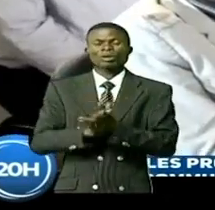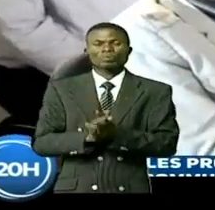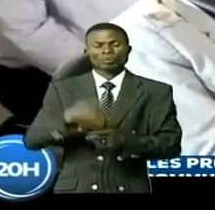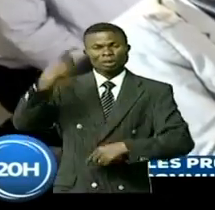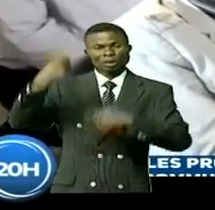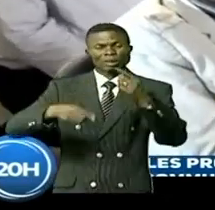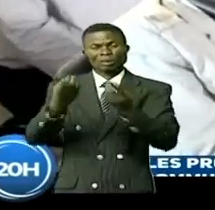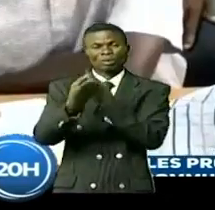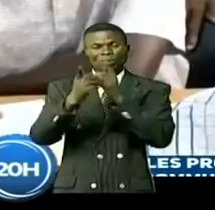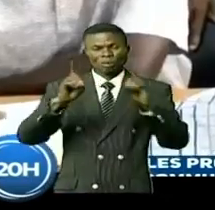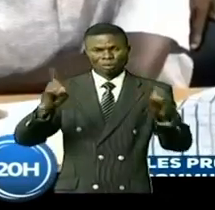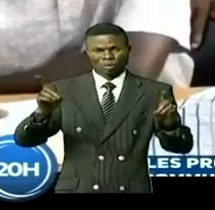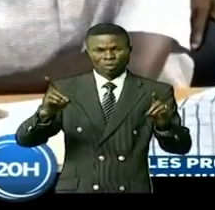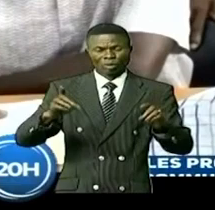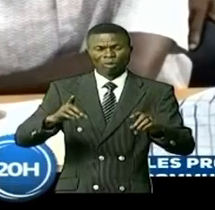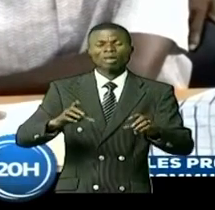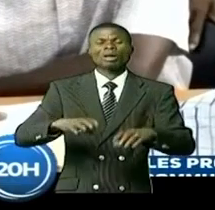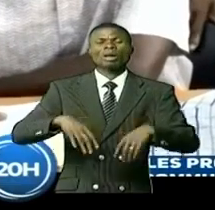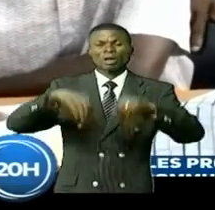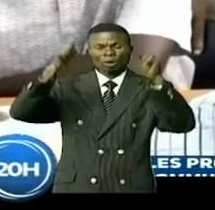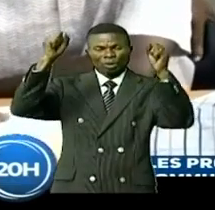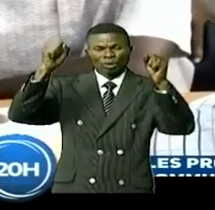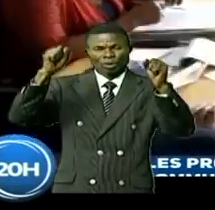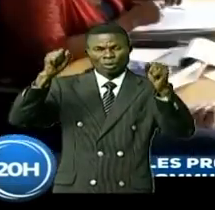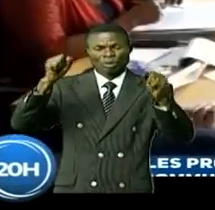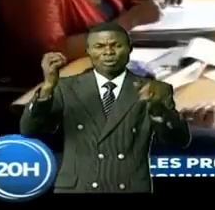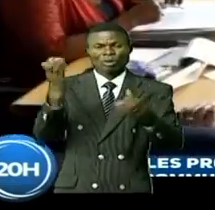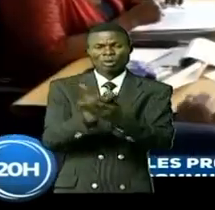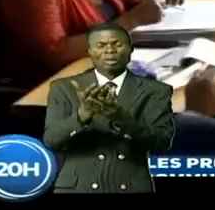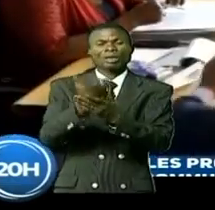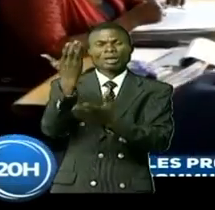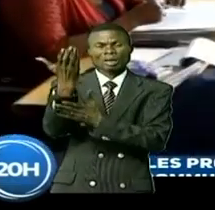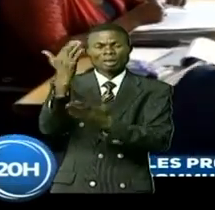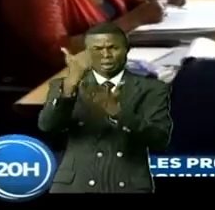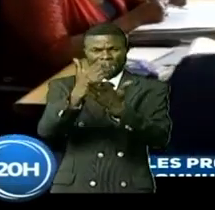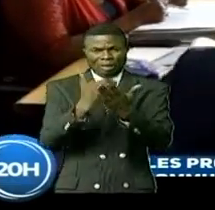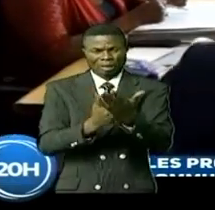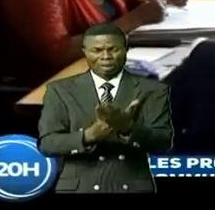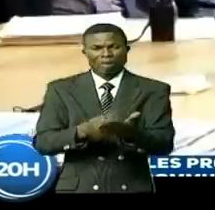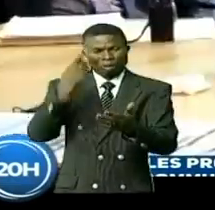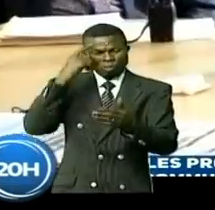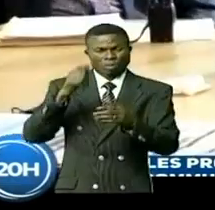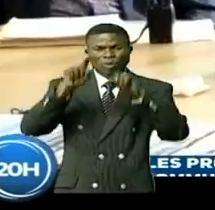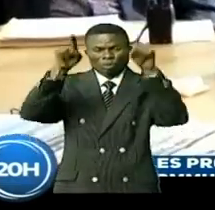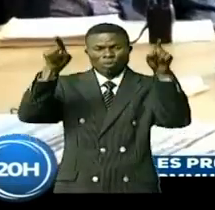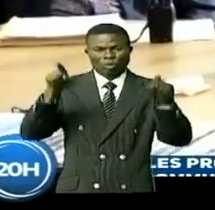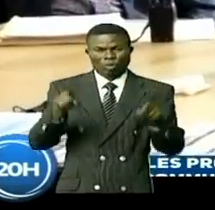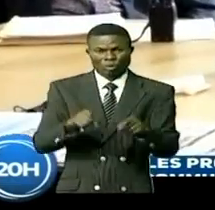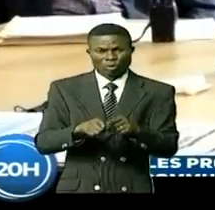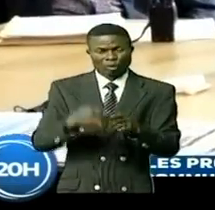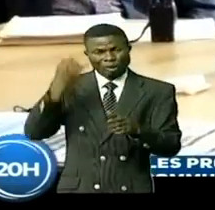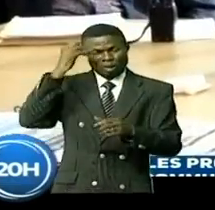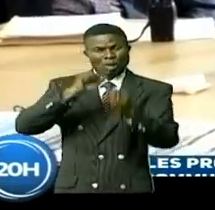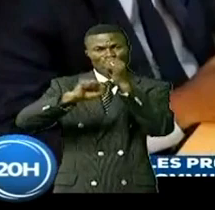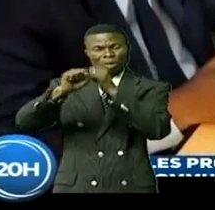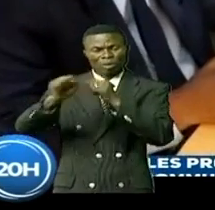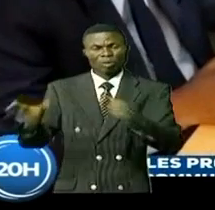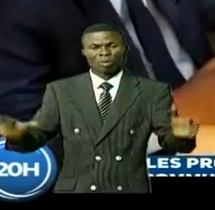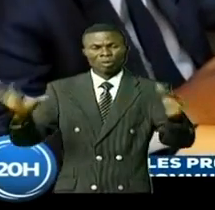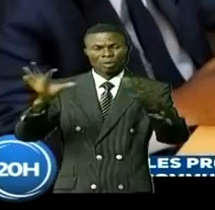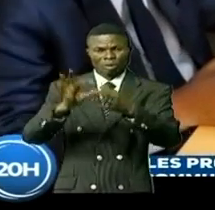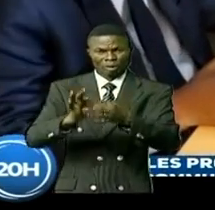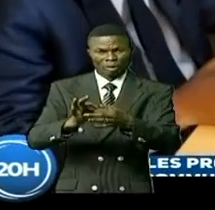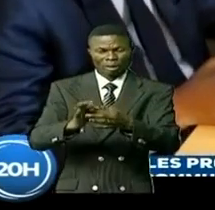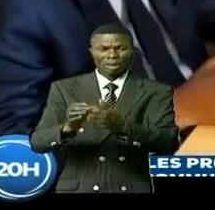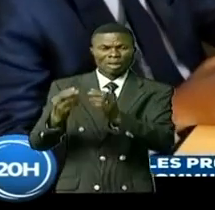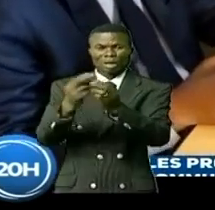et délibération, ont adressé une série de recommandations aux médias allant dans le sens de promouvoir la cohésion et